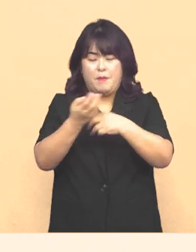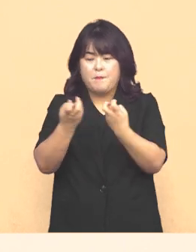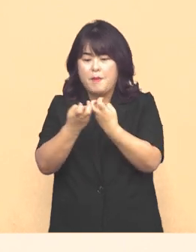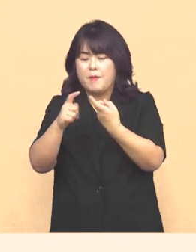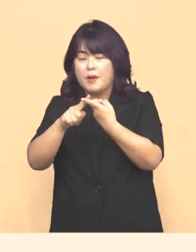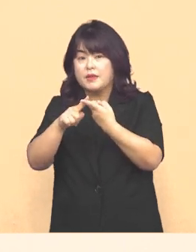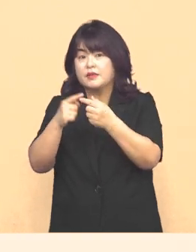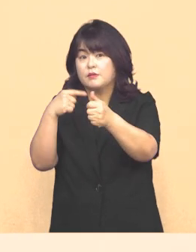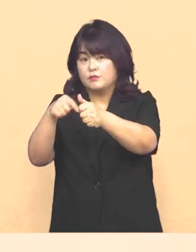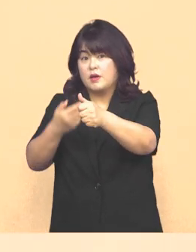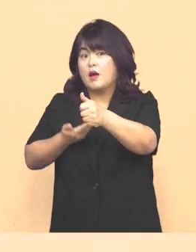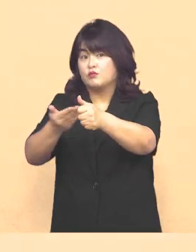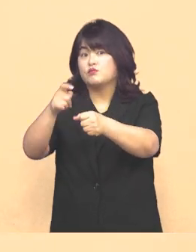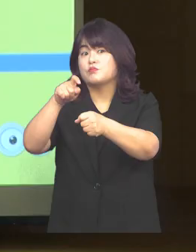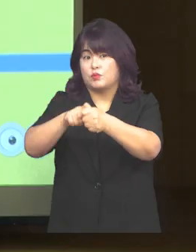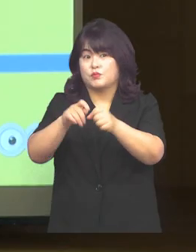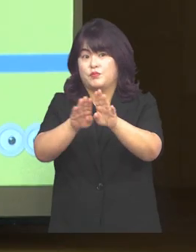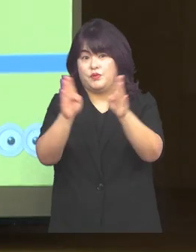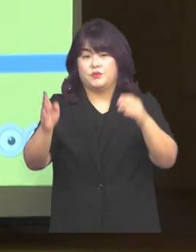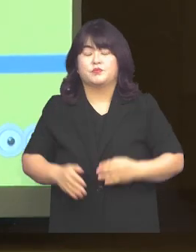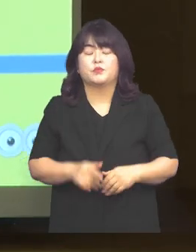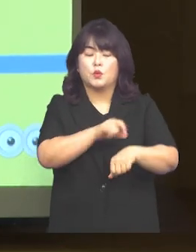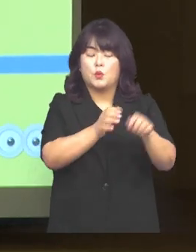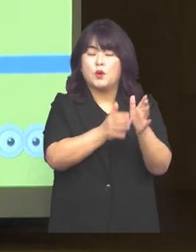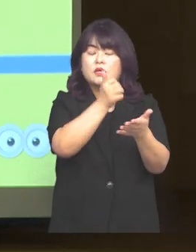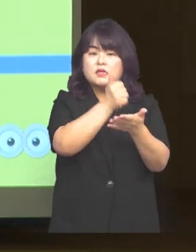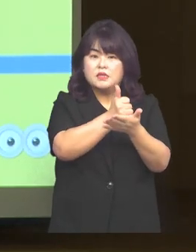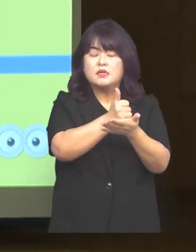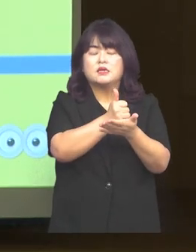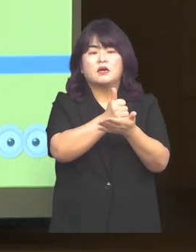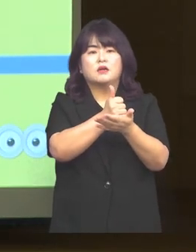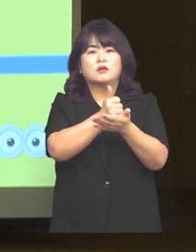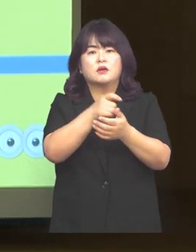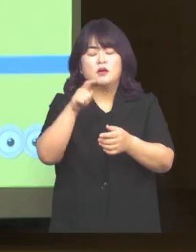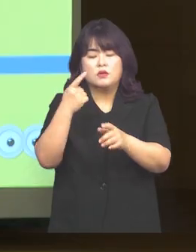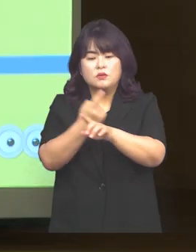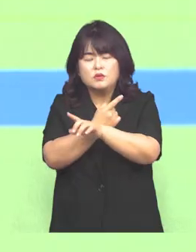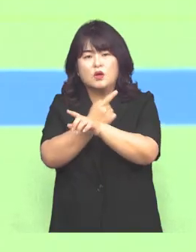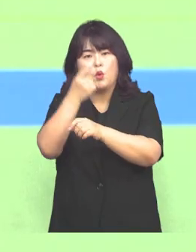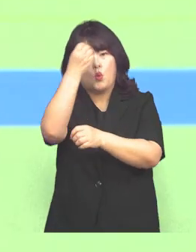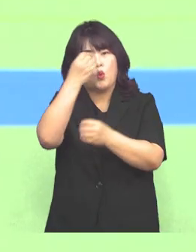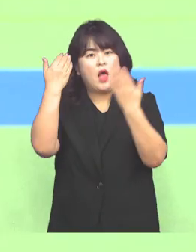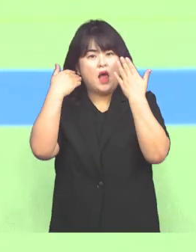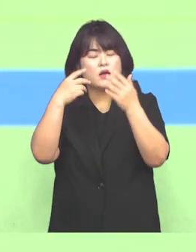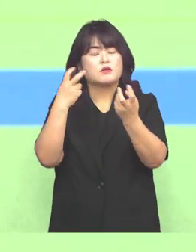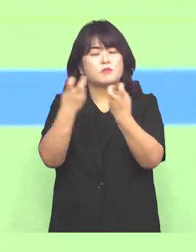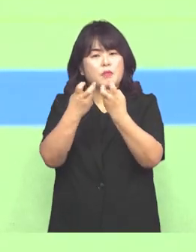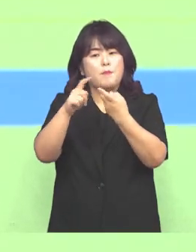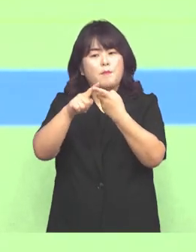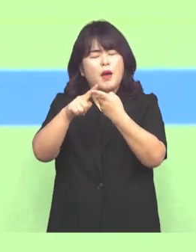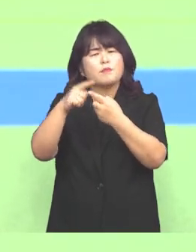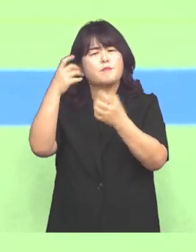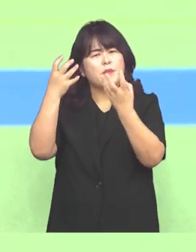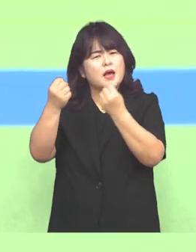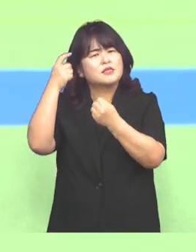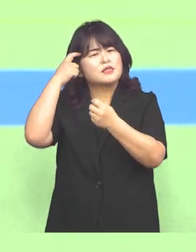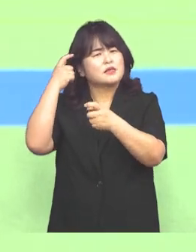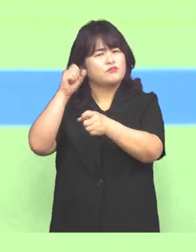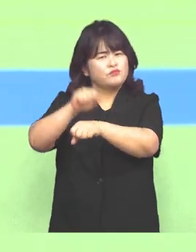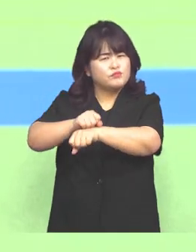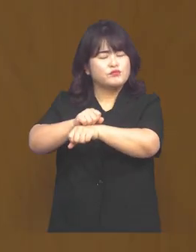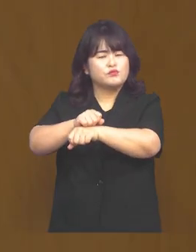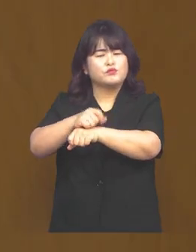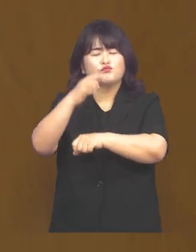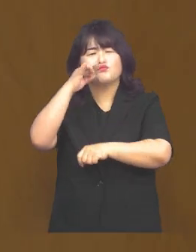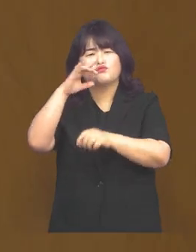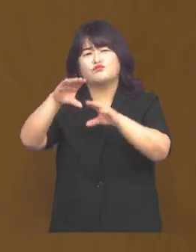설계 방향을 제시하기 위해 마련됐습니다. 이상일 용인특례시장은 고교학점제와 대입제도에 대해 학부모님들이 많은 지식과